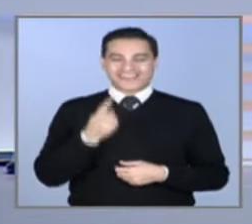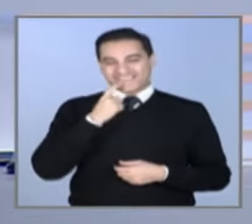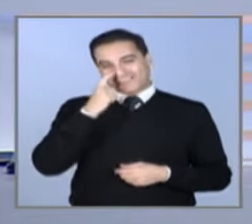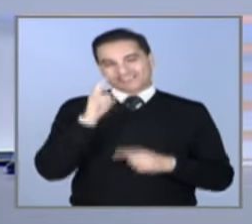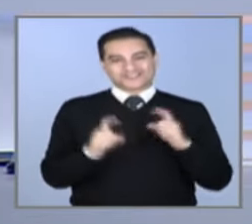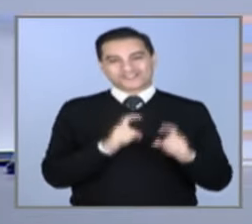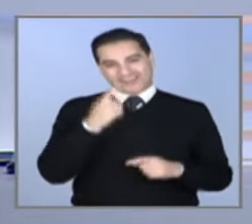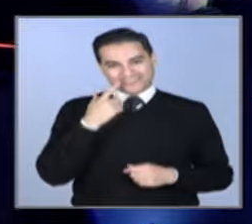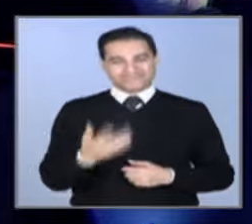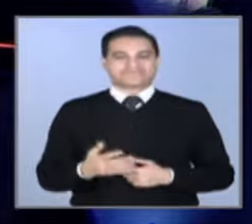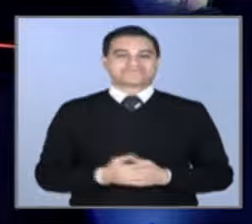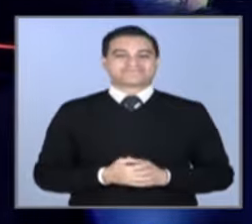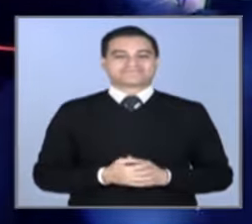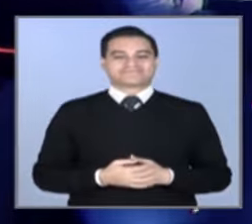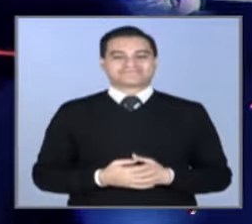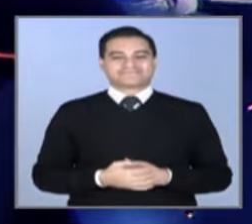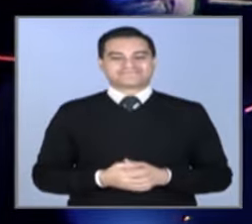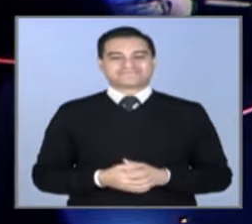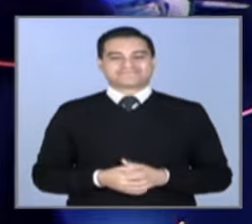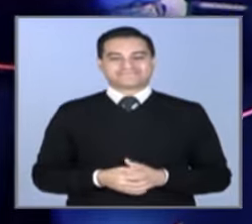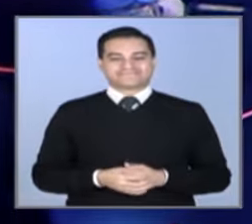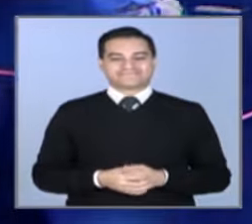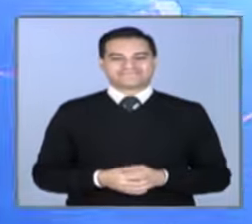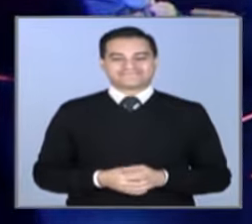فنون والسؤال هو